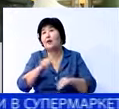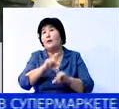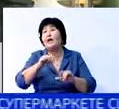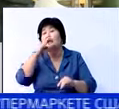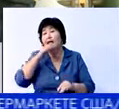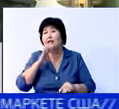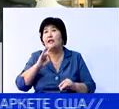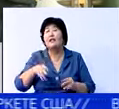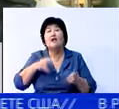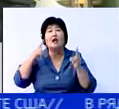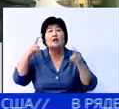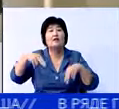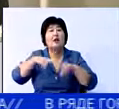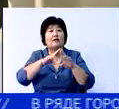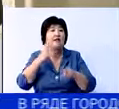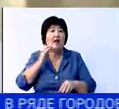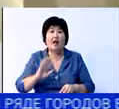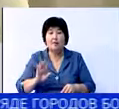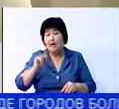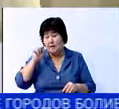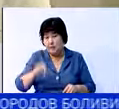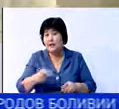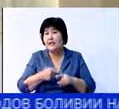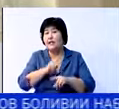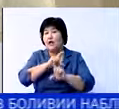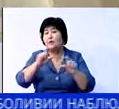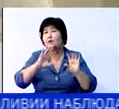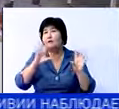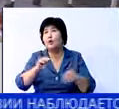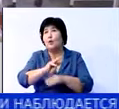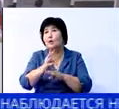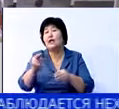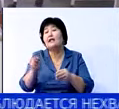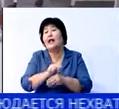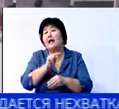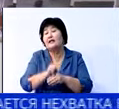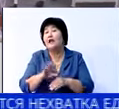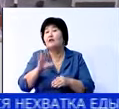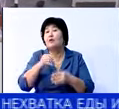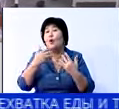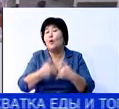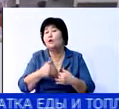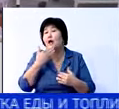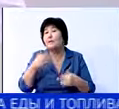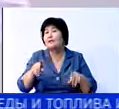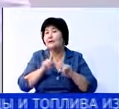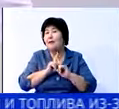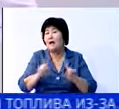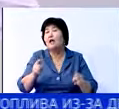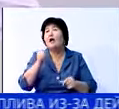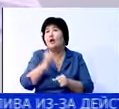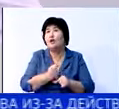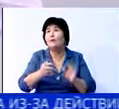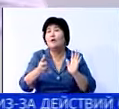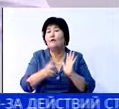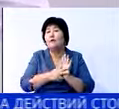детьми уже не едут в столицу или в Алматы, потому как в больнице созданы все условия для лечения. Все установки последнего образца. Работают